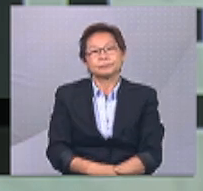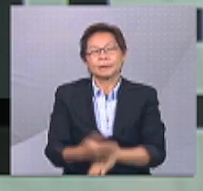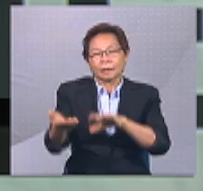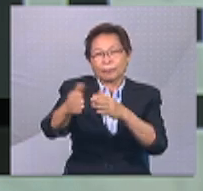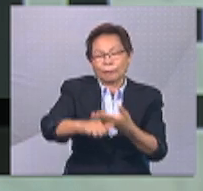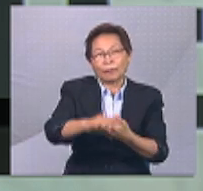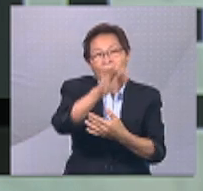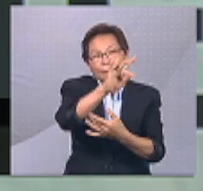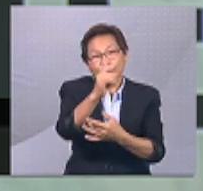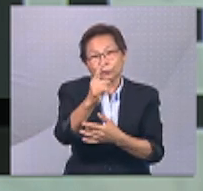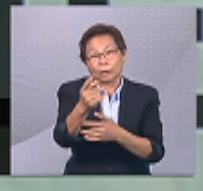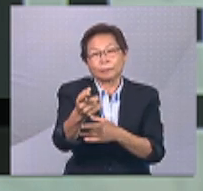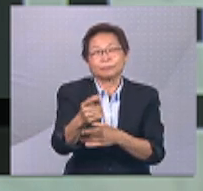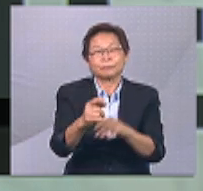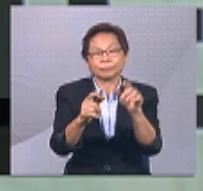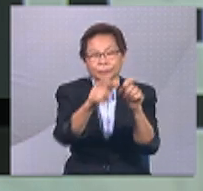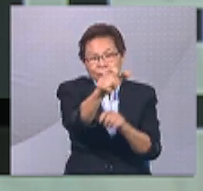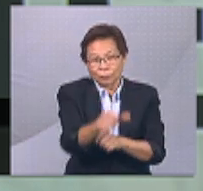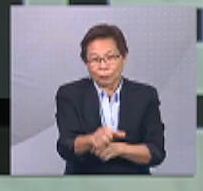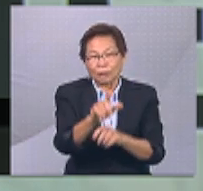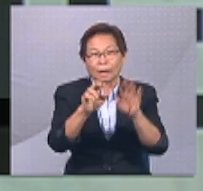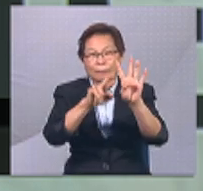kematian ke-81, iaitu kes